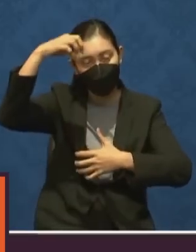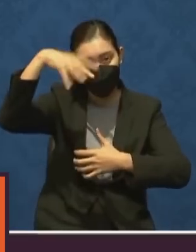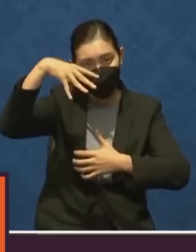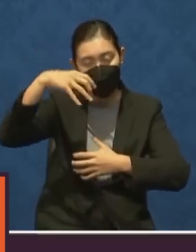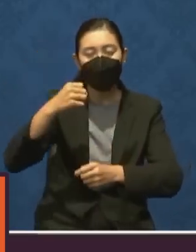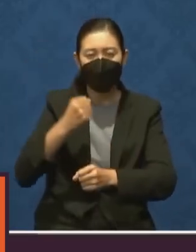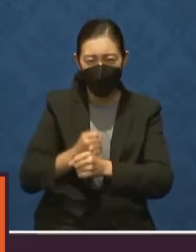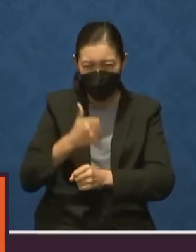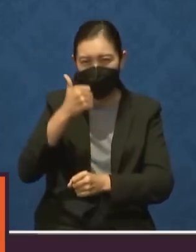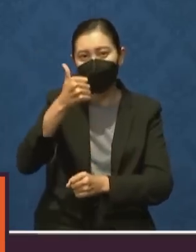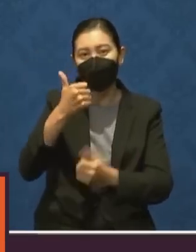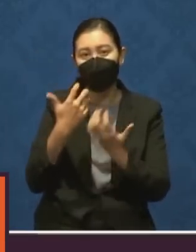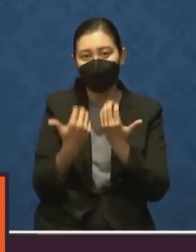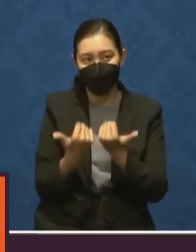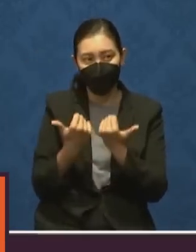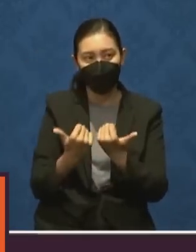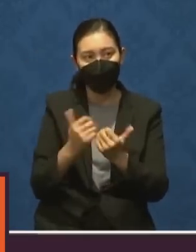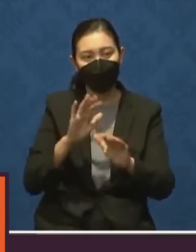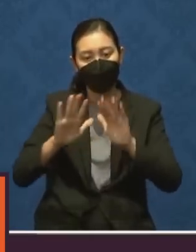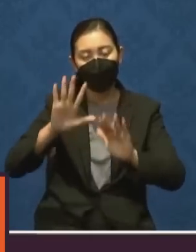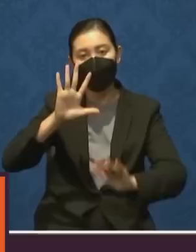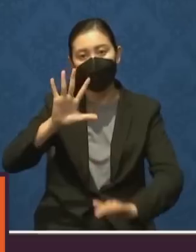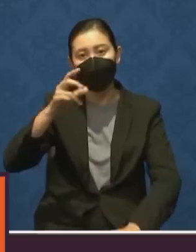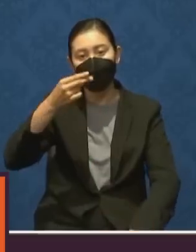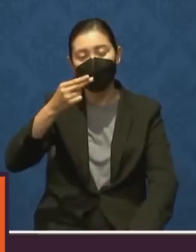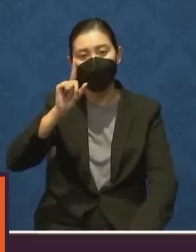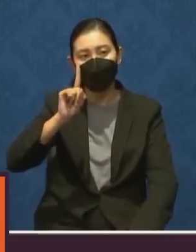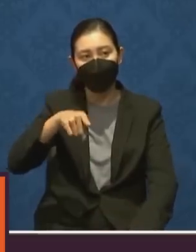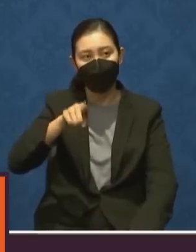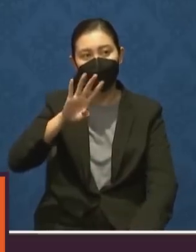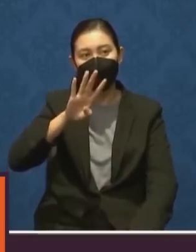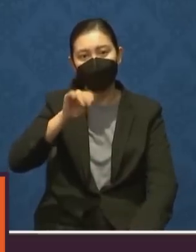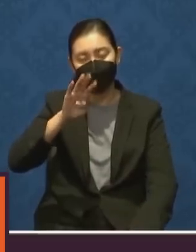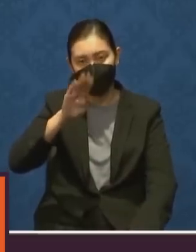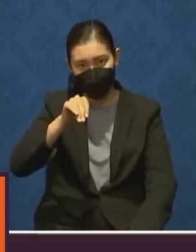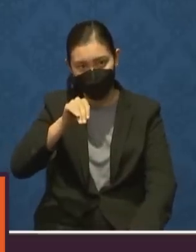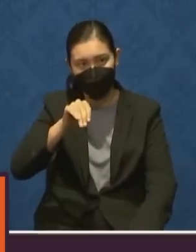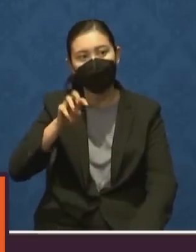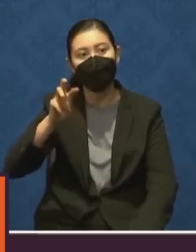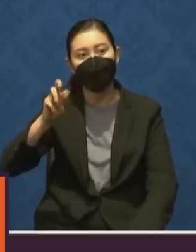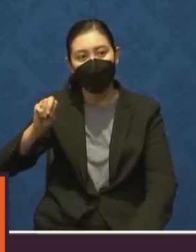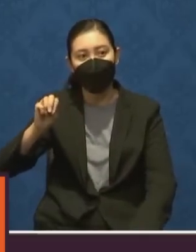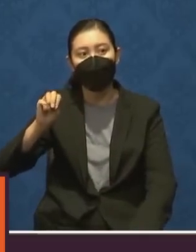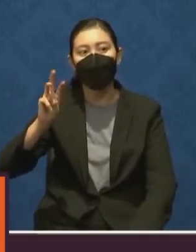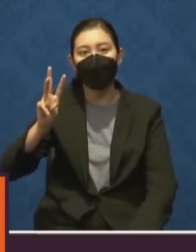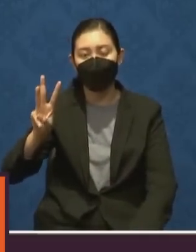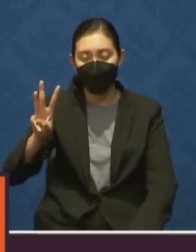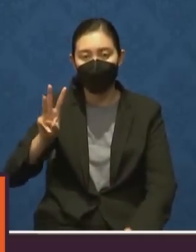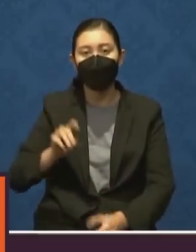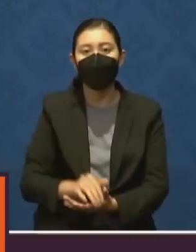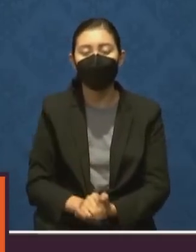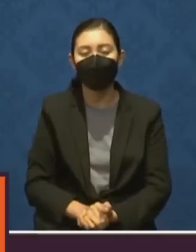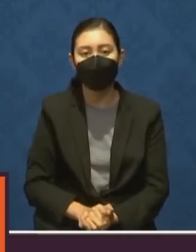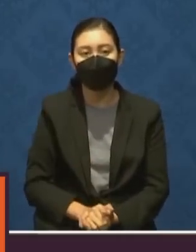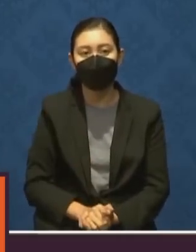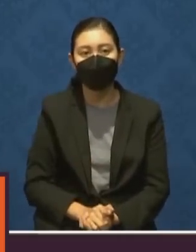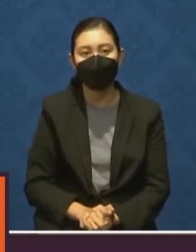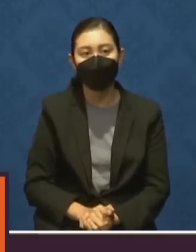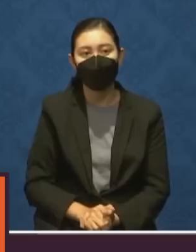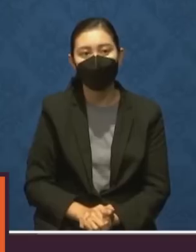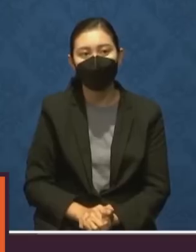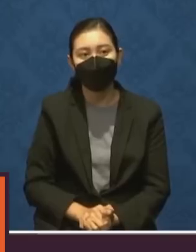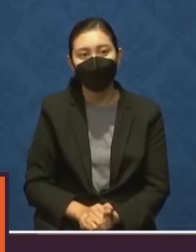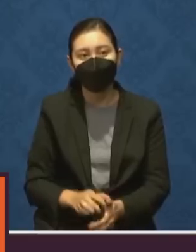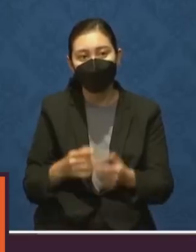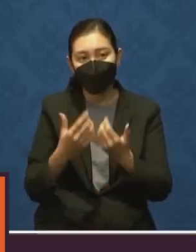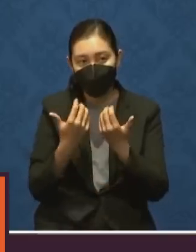เกินอยู่กับ 1,000,8,000 MWแน่นอนย้ำอกที ข้วไฟ้าที่เกินต